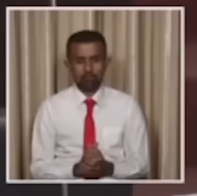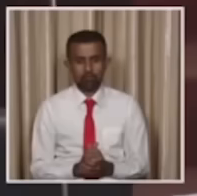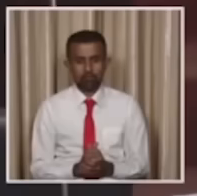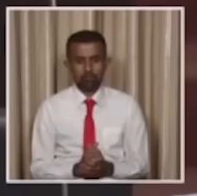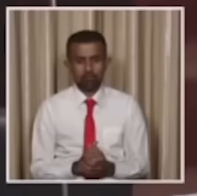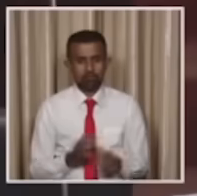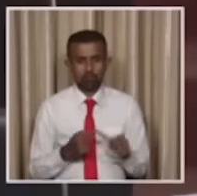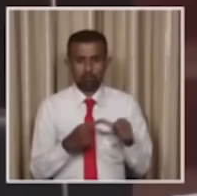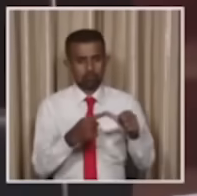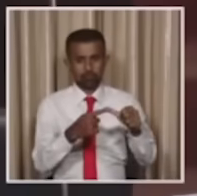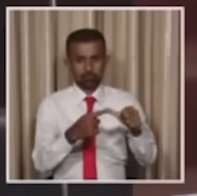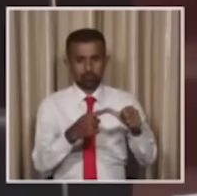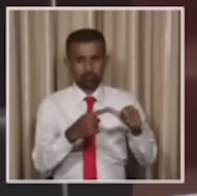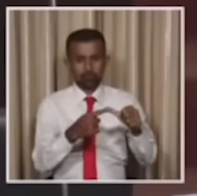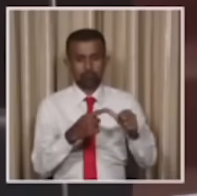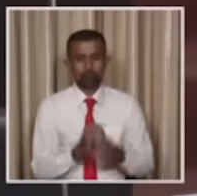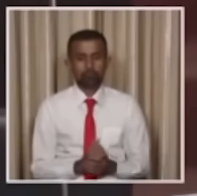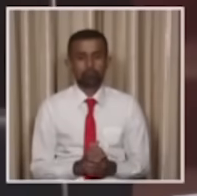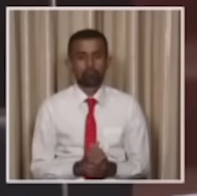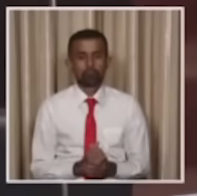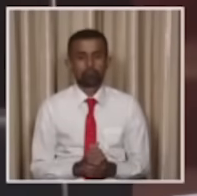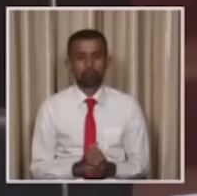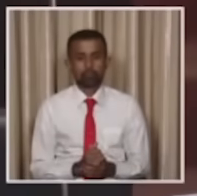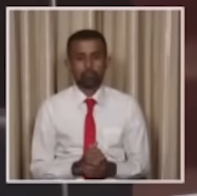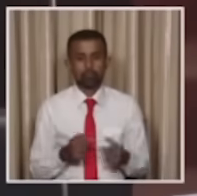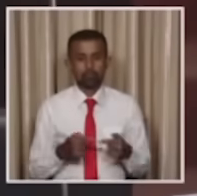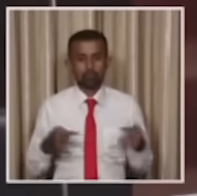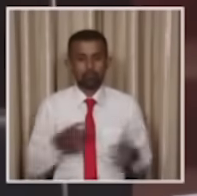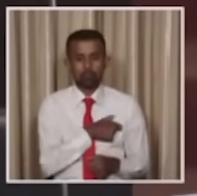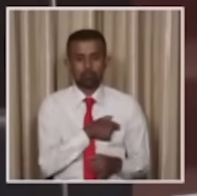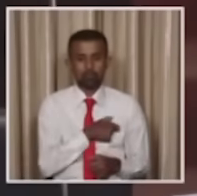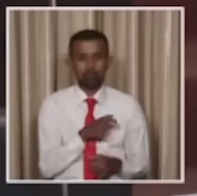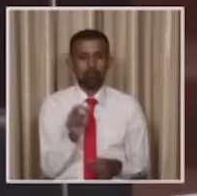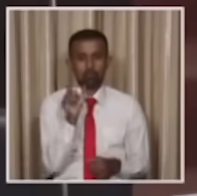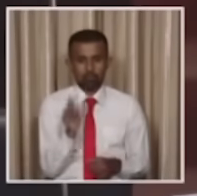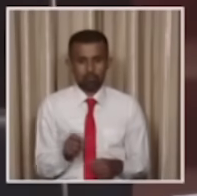ඒකට මම උත්තරයක් දෙන්න ඕන. ඇත්ත වශයෙන්ම විපක්ෂ නායකතුමා